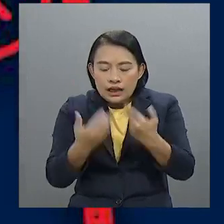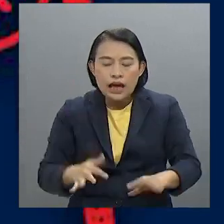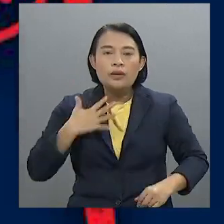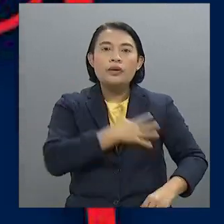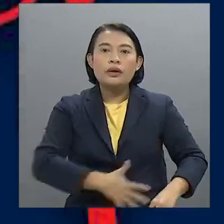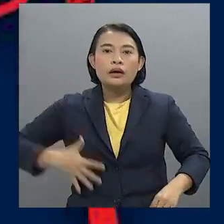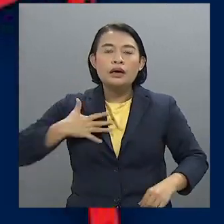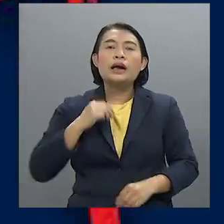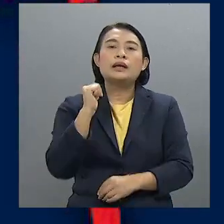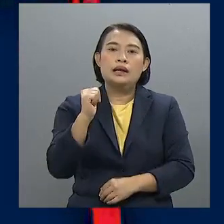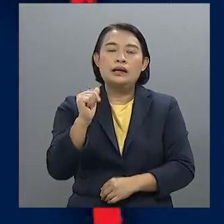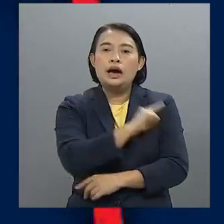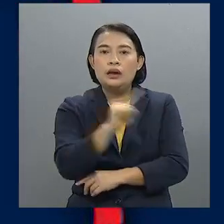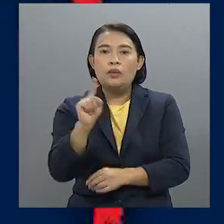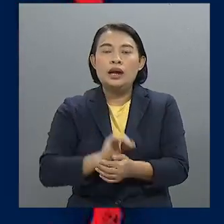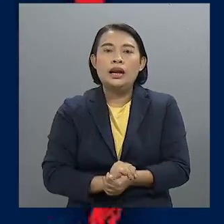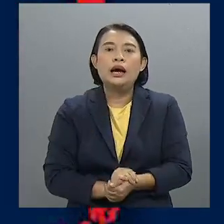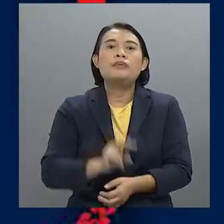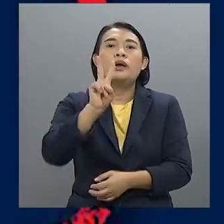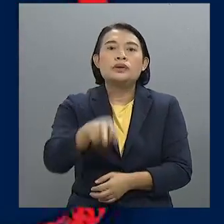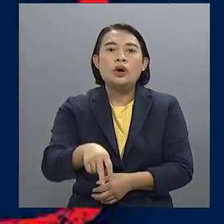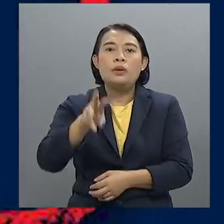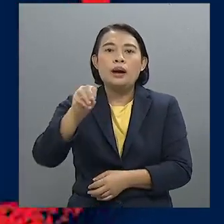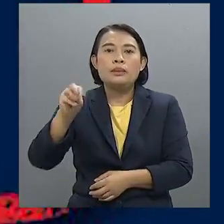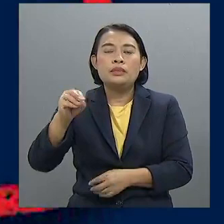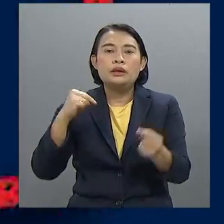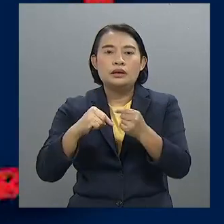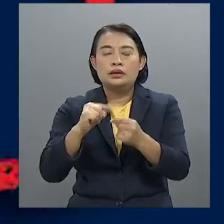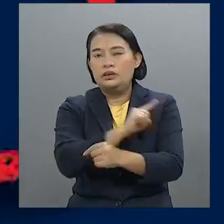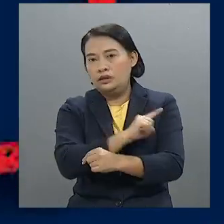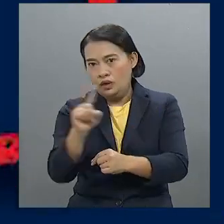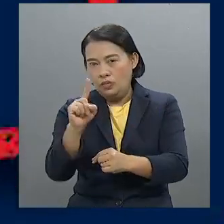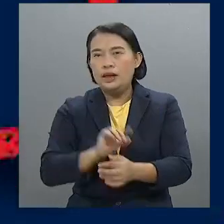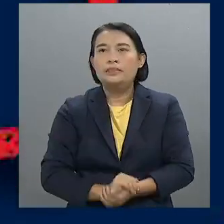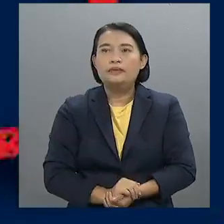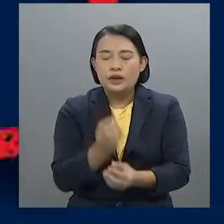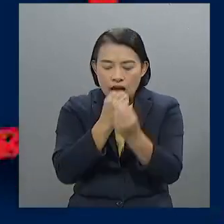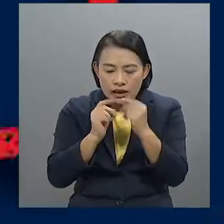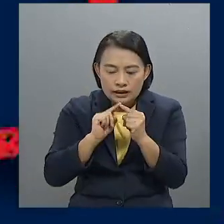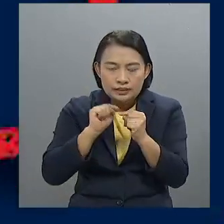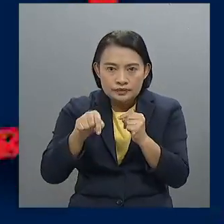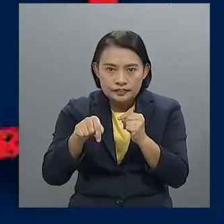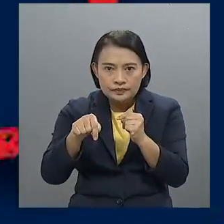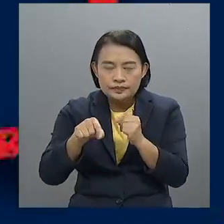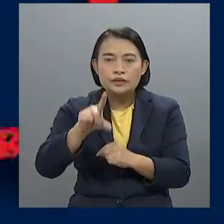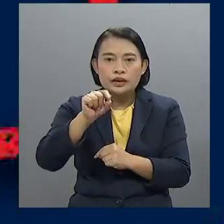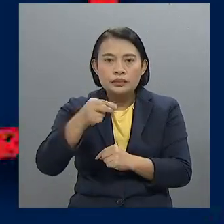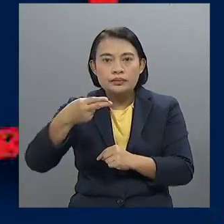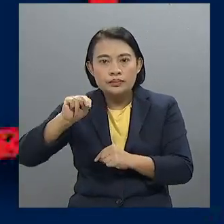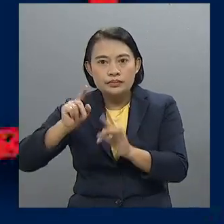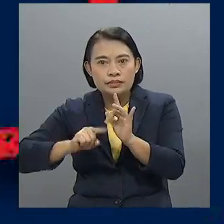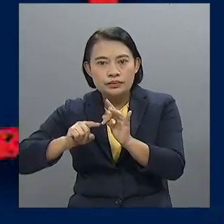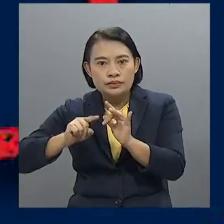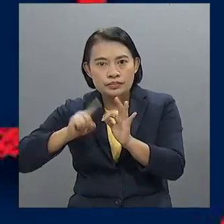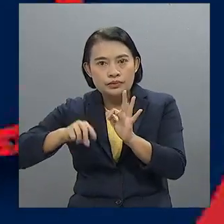บทบริโภคซึ่งอยู่ในปริมาณที่ร่างอ่างเราสามารถรับได้ท่านเหลี่ยววันละ2,000กรัมต่อวันนะครับก็ได้กินแค่ 20หน่วยบริโภคคะนั้นครับเขาจะกิน 22 her